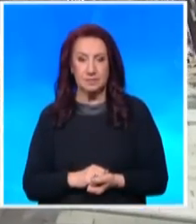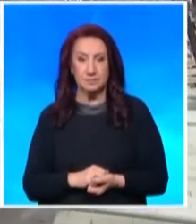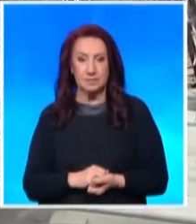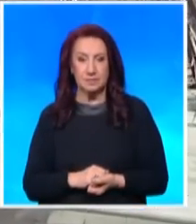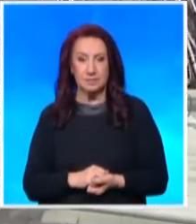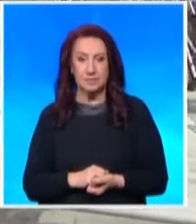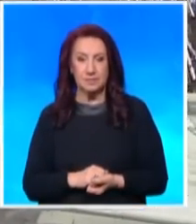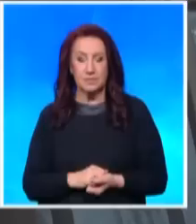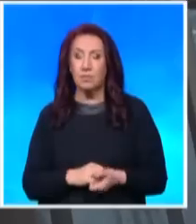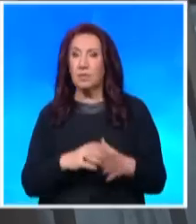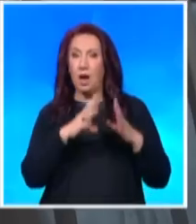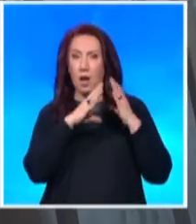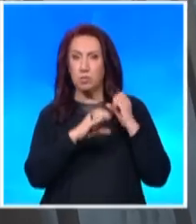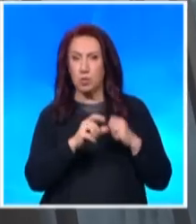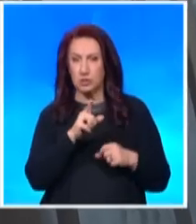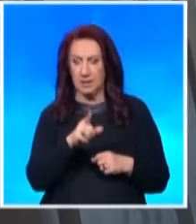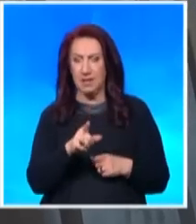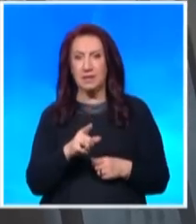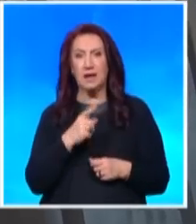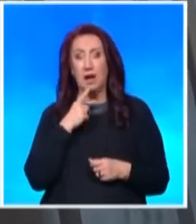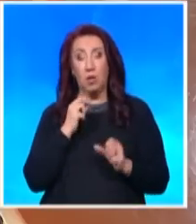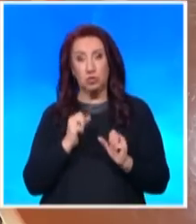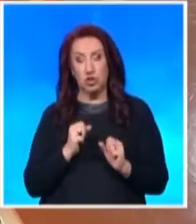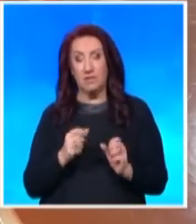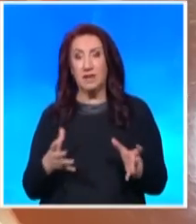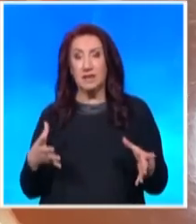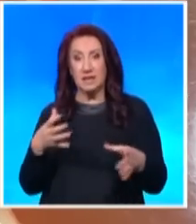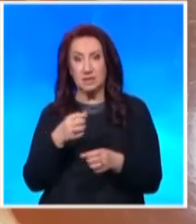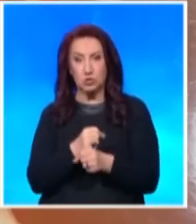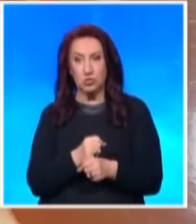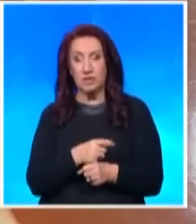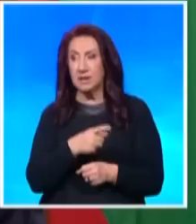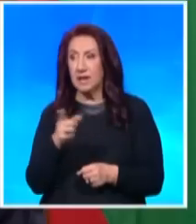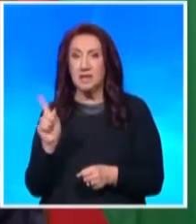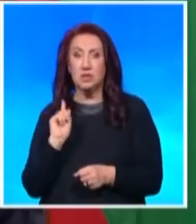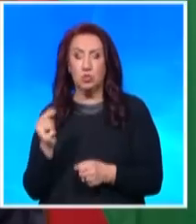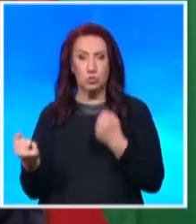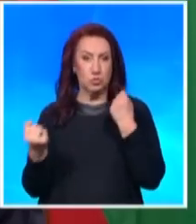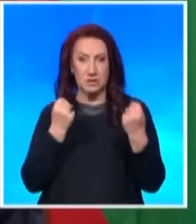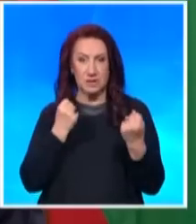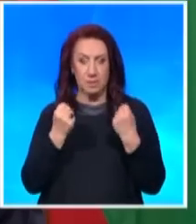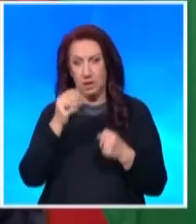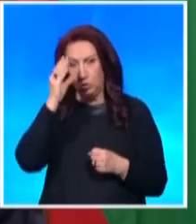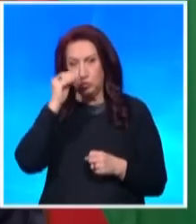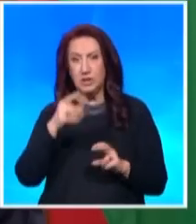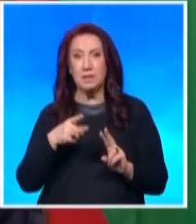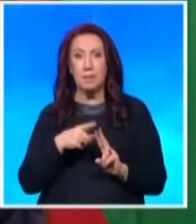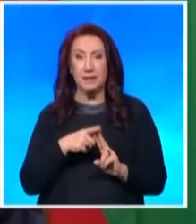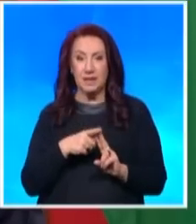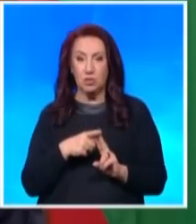Посланикът ни в Северна Македония очаква да бъдат заловени извършителите на нападението над Пендиков. Все пак една държава, която се стреми